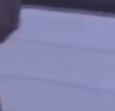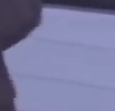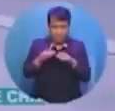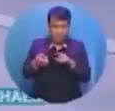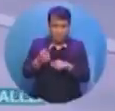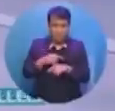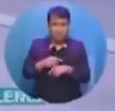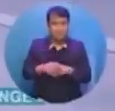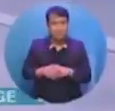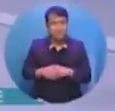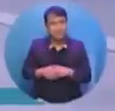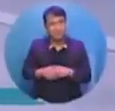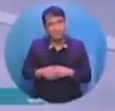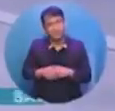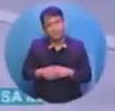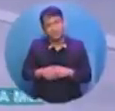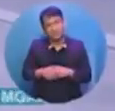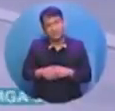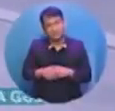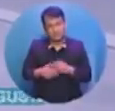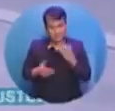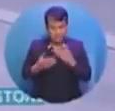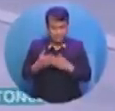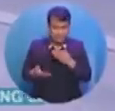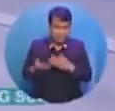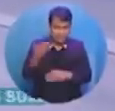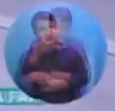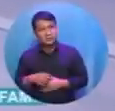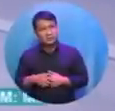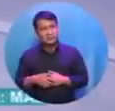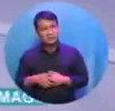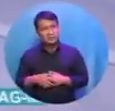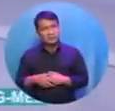biyaya. Hello? Hello! Magandang umaga, Emeline, ma'am.